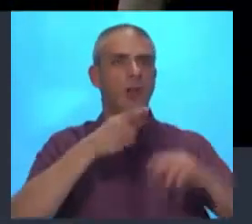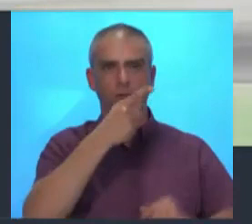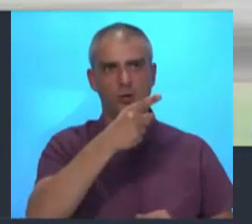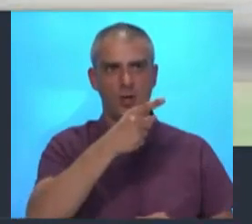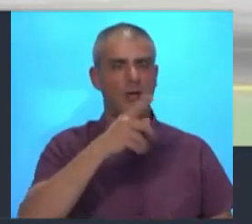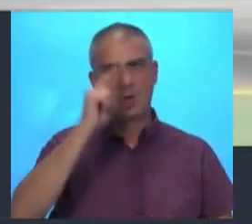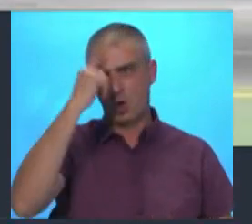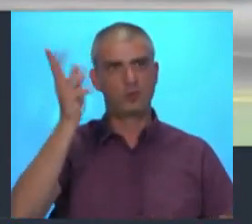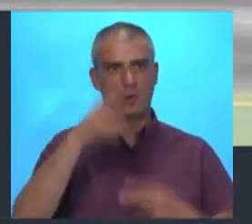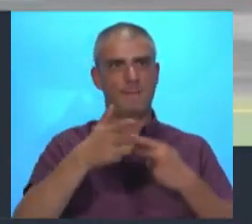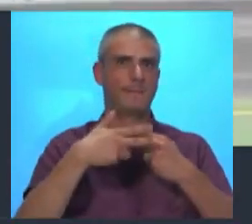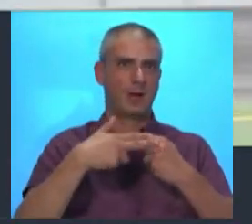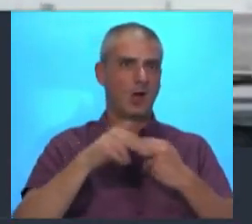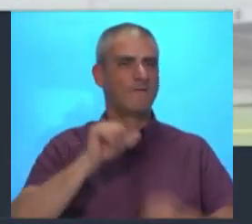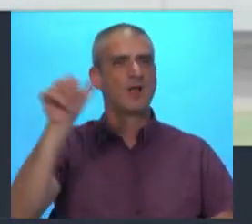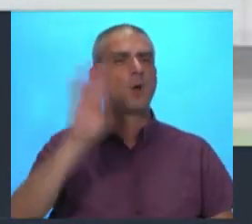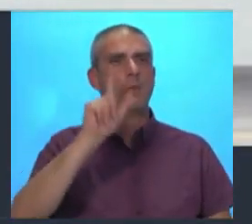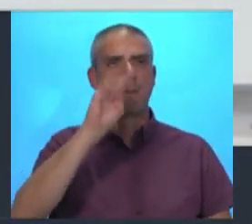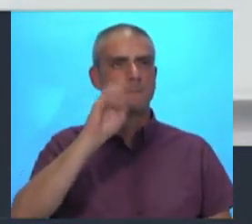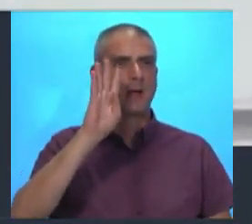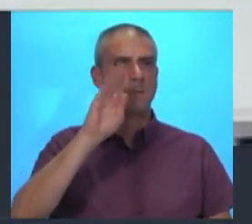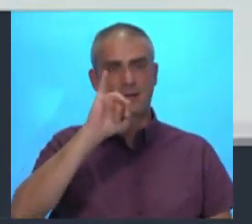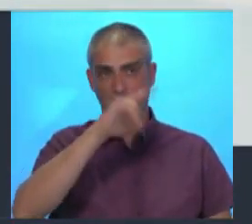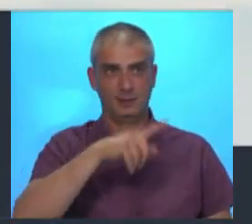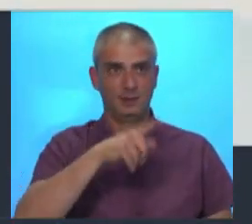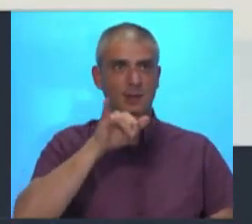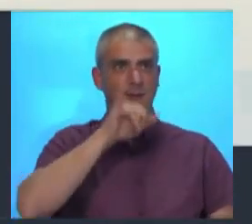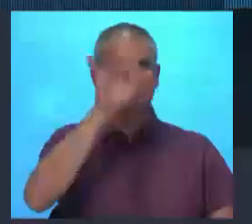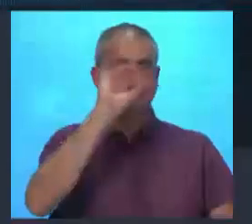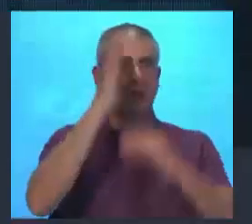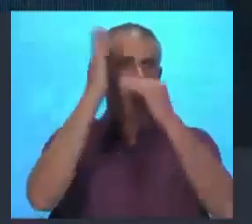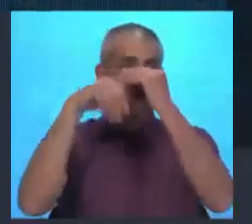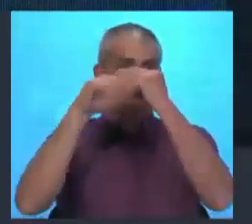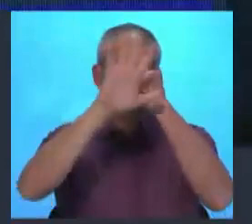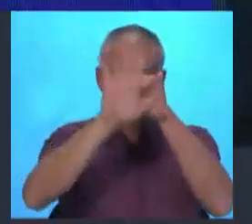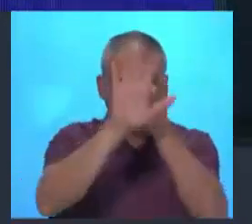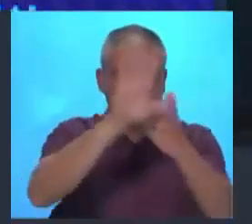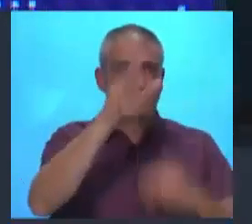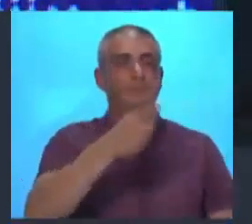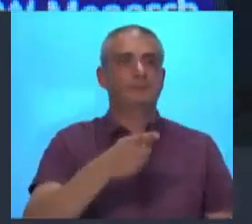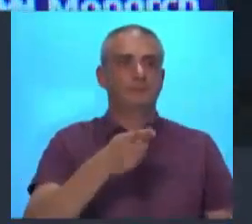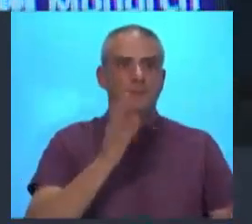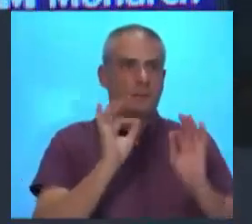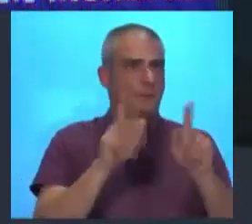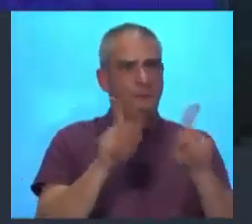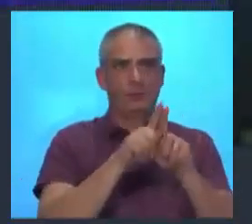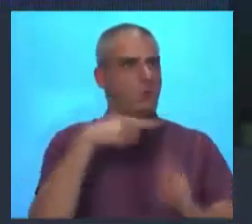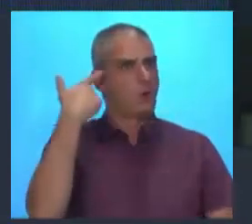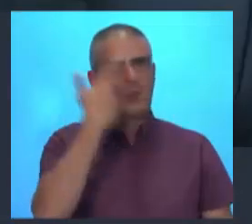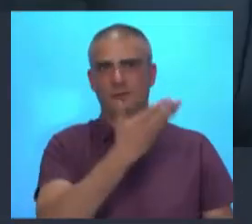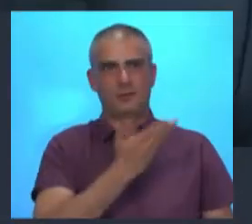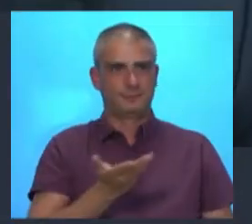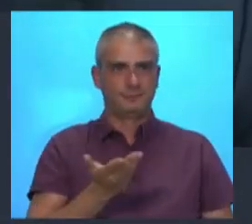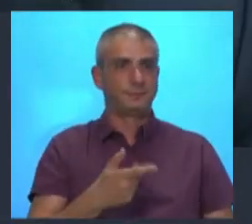שבומביי עומדת גם היא על הפרק לטיסה מעל סעודיה. טיסה של פחות מ5 שעות, ממש כמו ללונדון. חברת התעופה